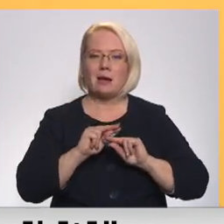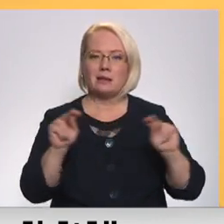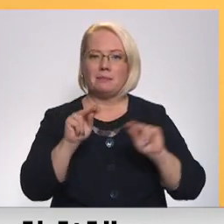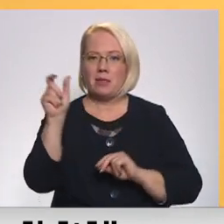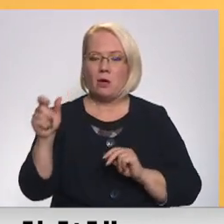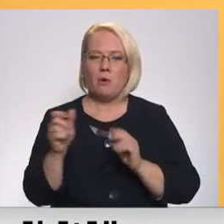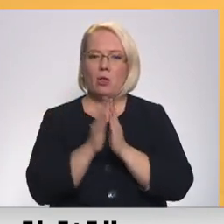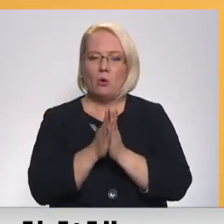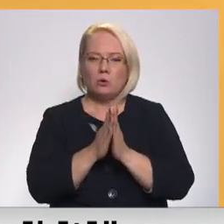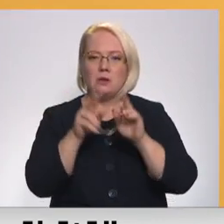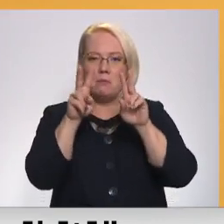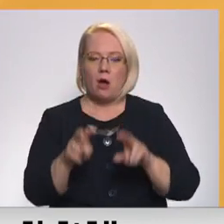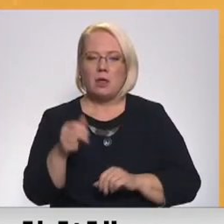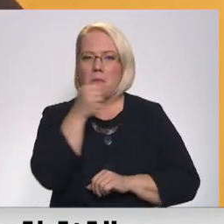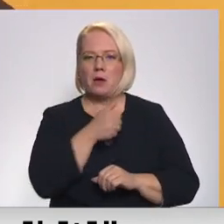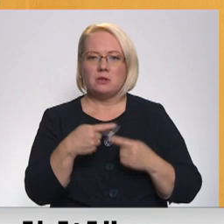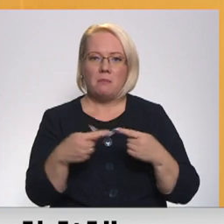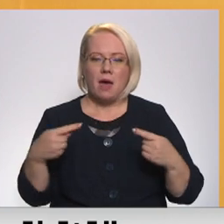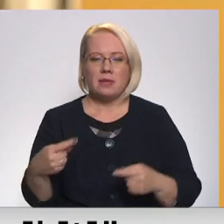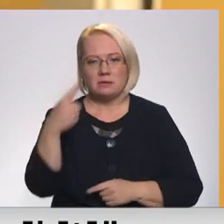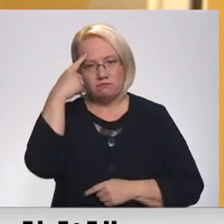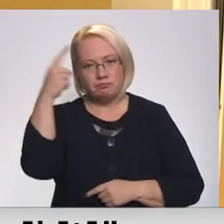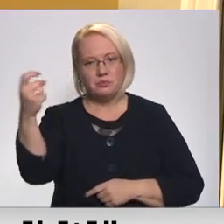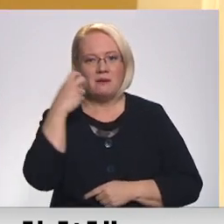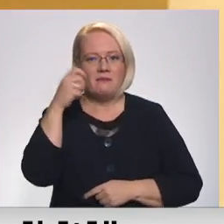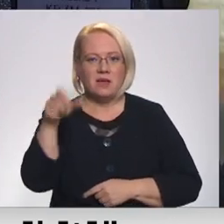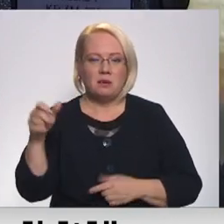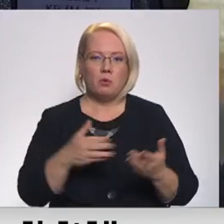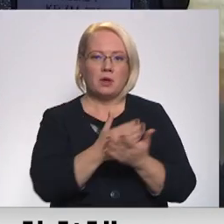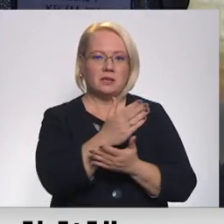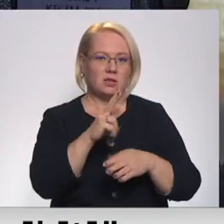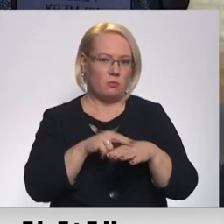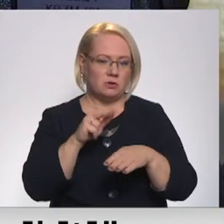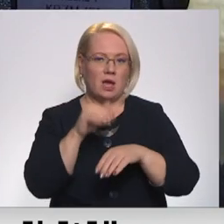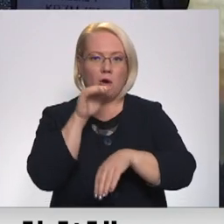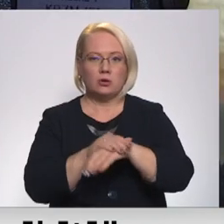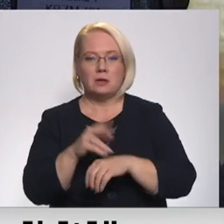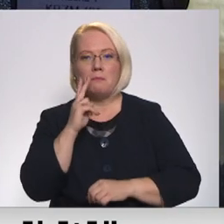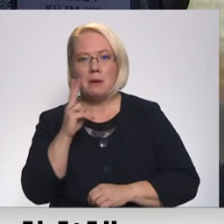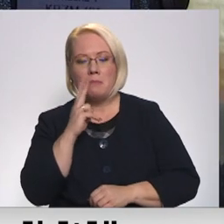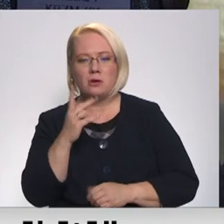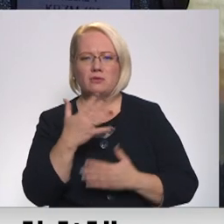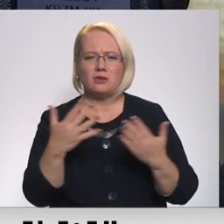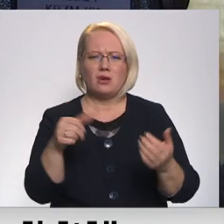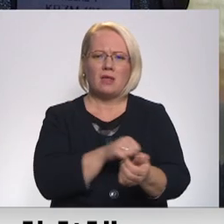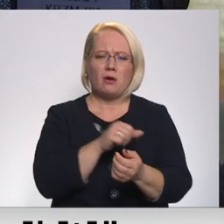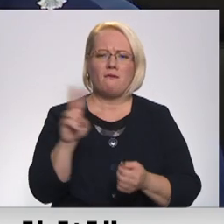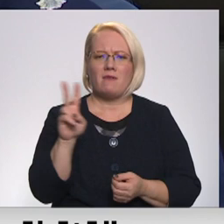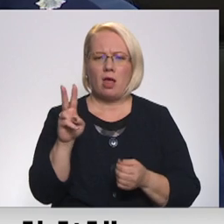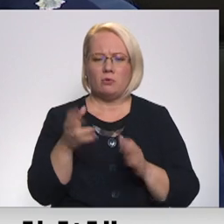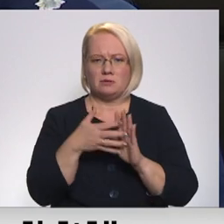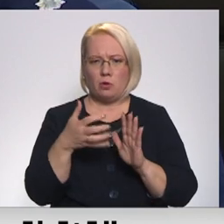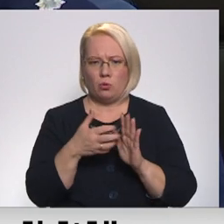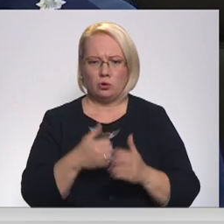tiesības lūgt pārbaudīt personīgās mantas, informēt vecākus un vērsties policijā, ja konstatēts smēķēšanu un psihotropo vielu lietošanu.